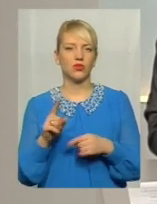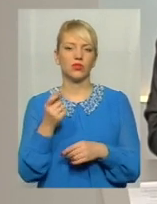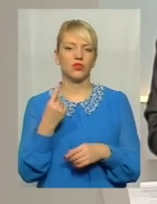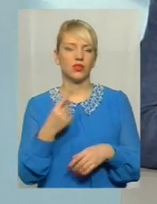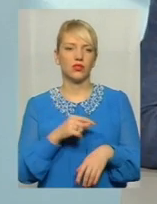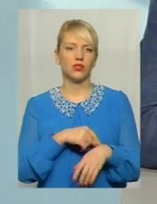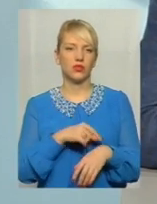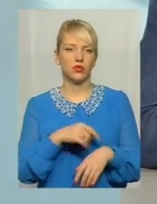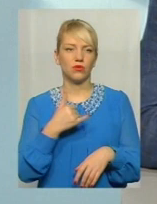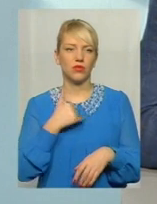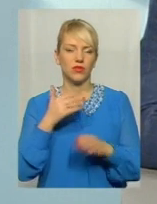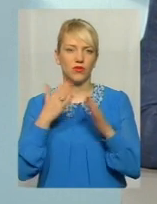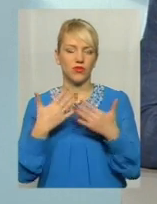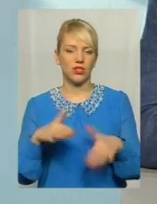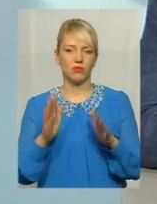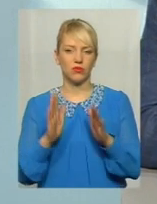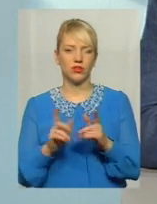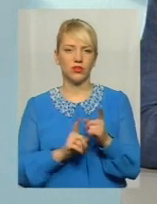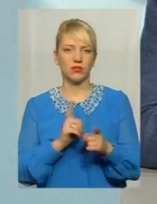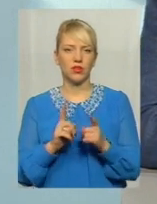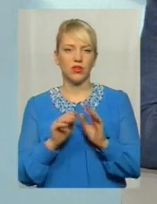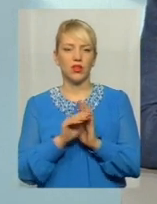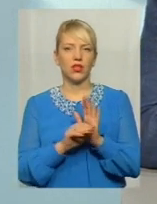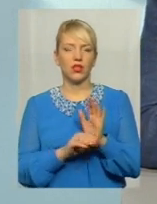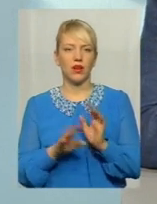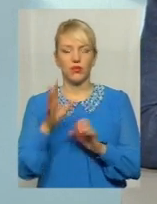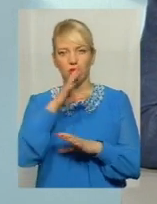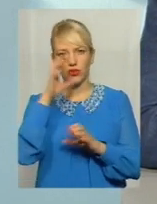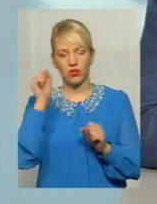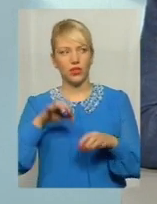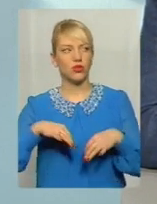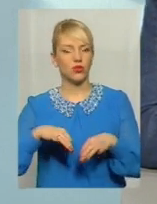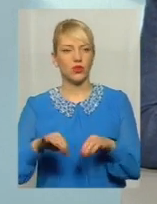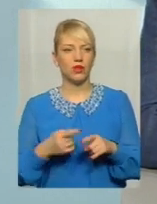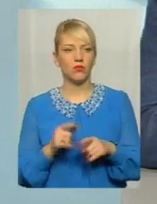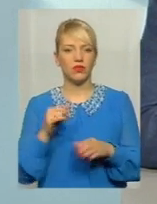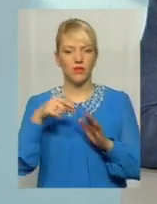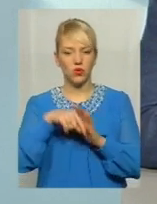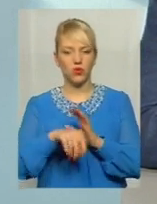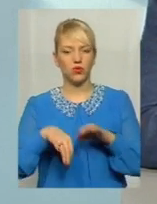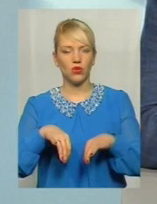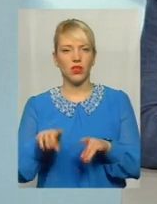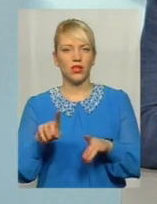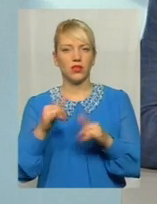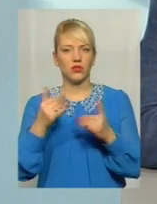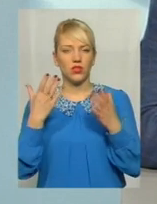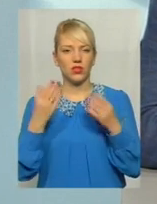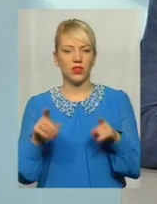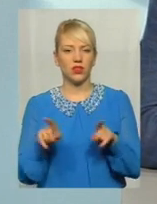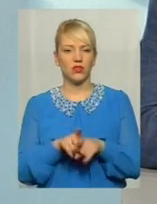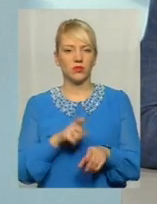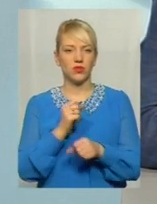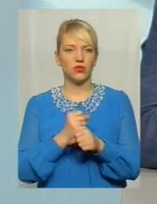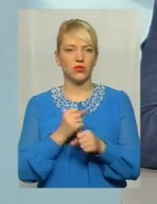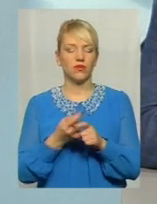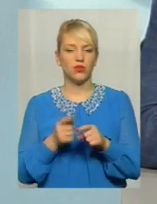11 години в нас вже буде змінено графік нічних тролейбусів, тобі ж нічні тролейбуси, які на сьогоднішній день також працюють, вони